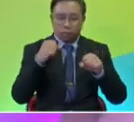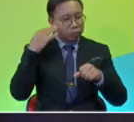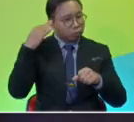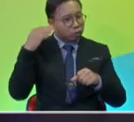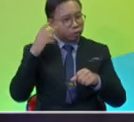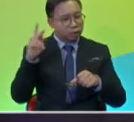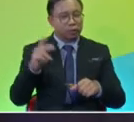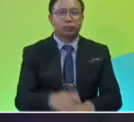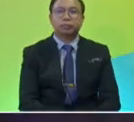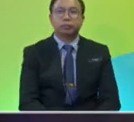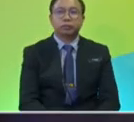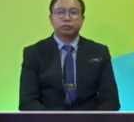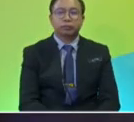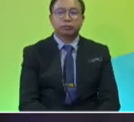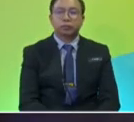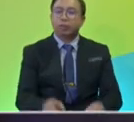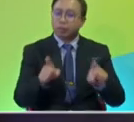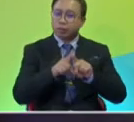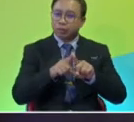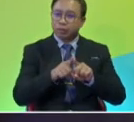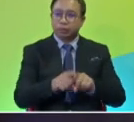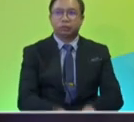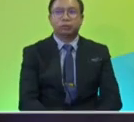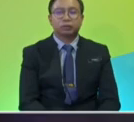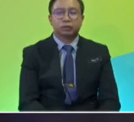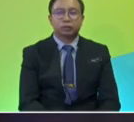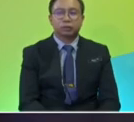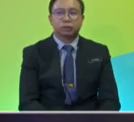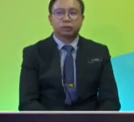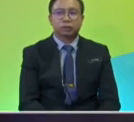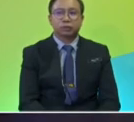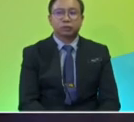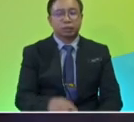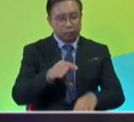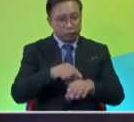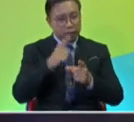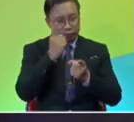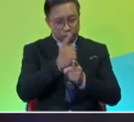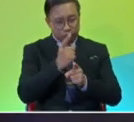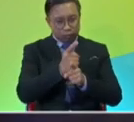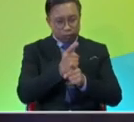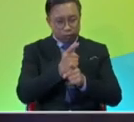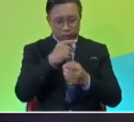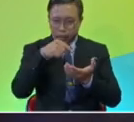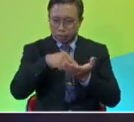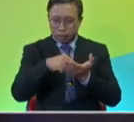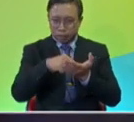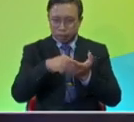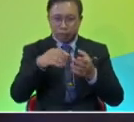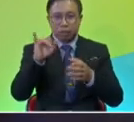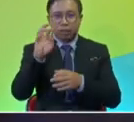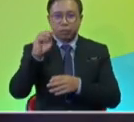dia Jadi macam seperti tambor Nampak tak dia lebih kurang sama tapi yang ni yang betul punya yang itu kita